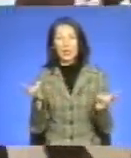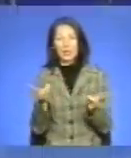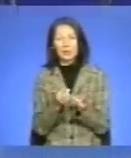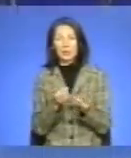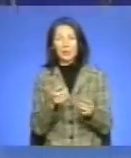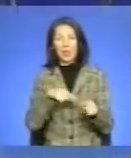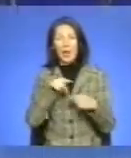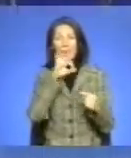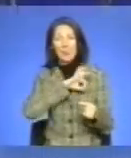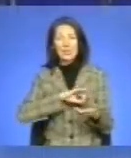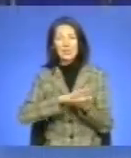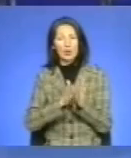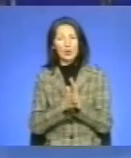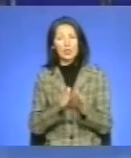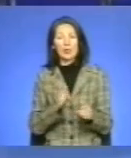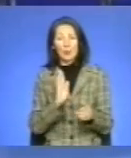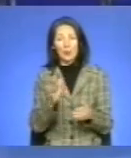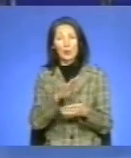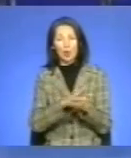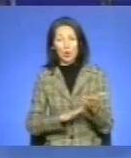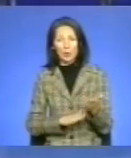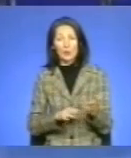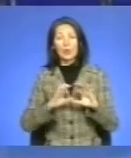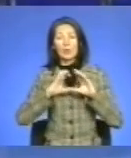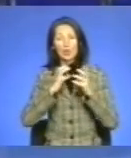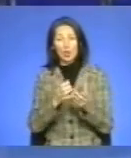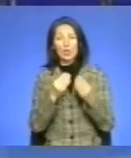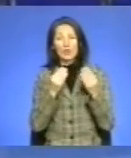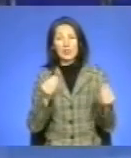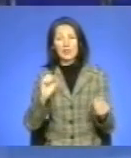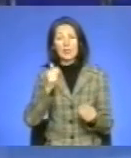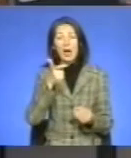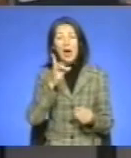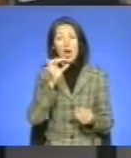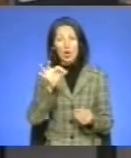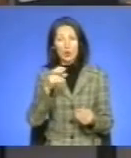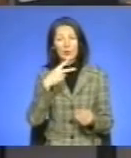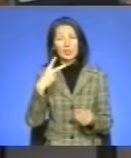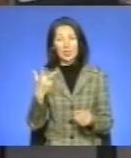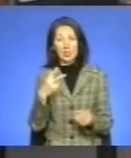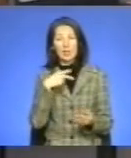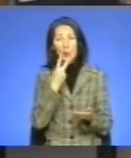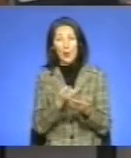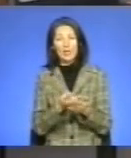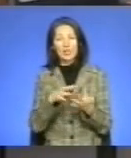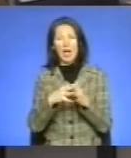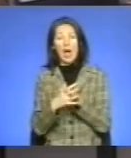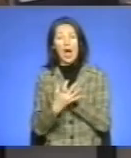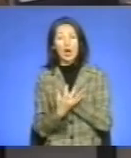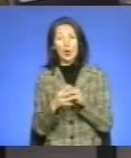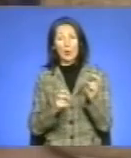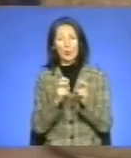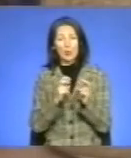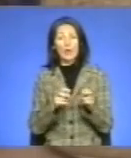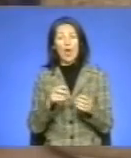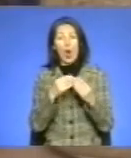припинятимуть. На міжнародній агропромисловій виставці «Агро-2013» представлений агропромисловий комплекс Тернопільщини. В експозиції